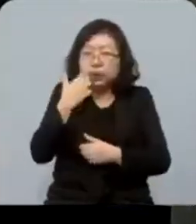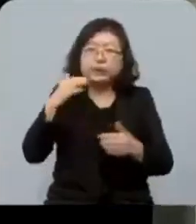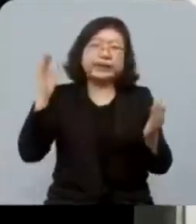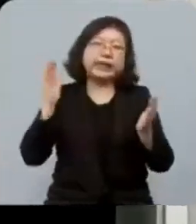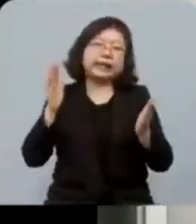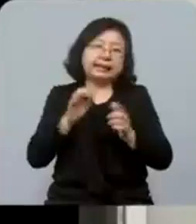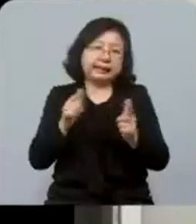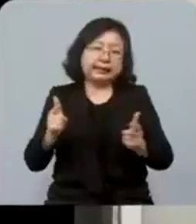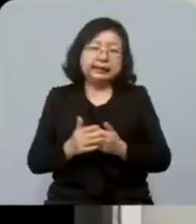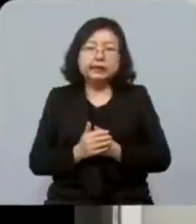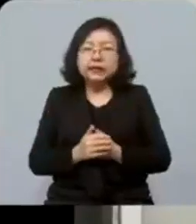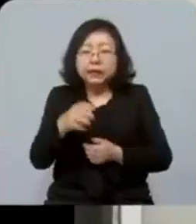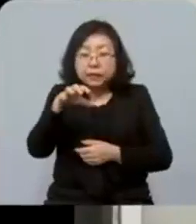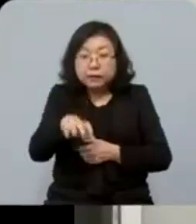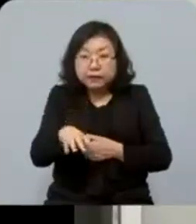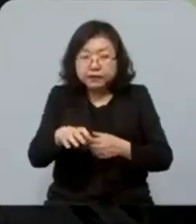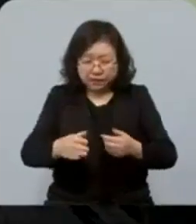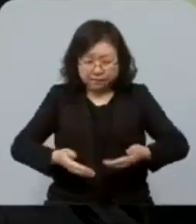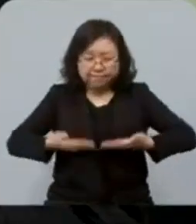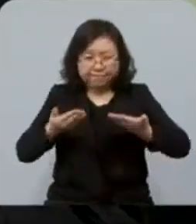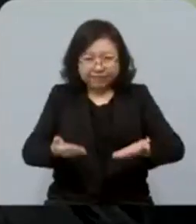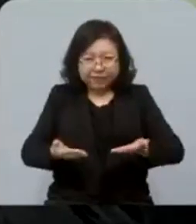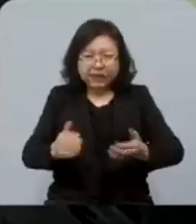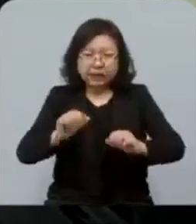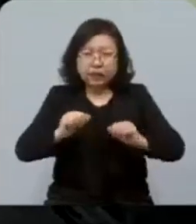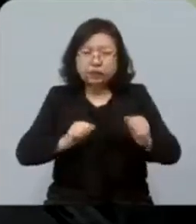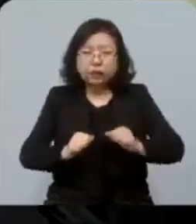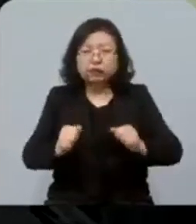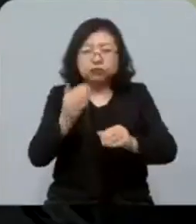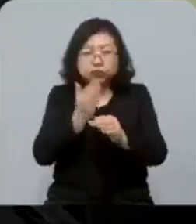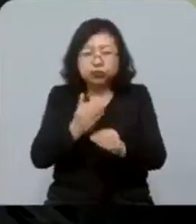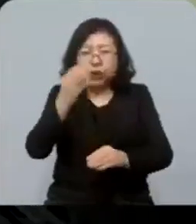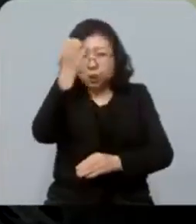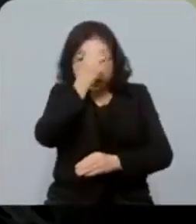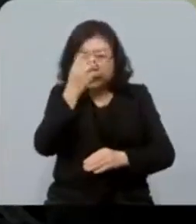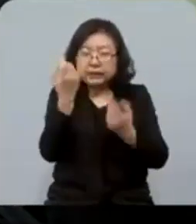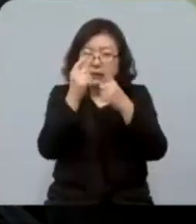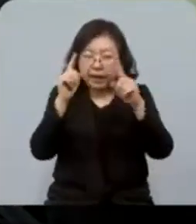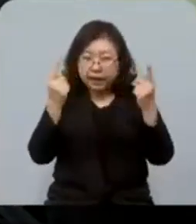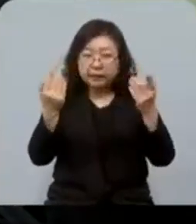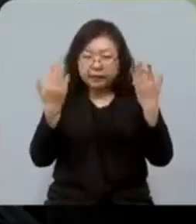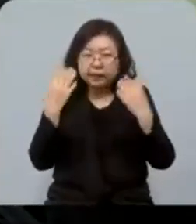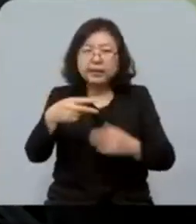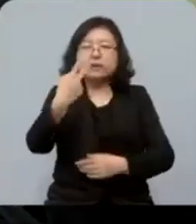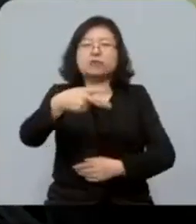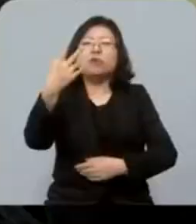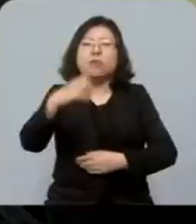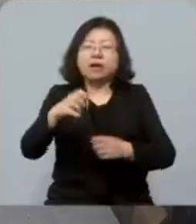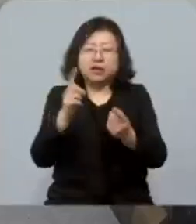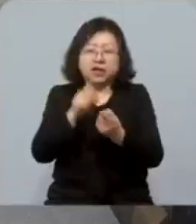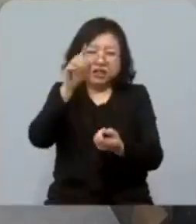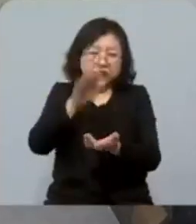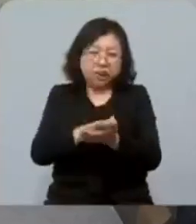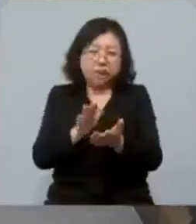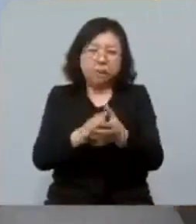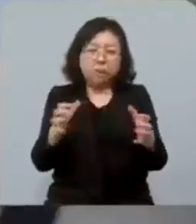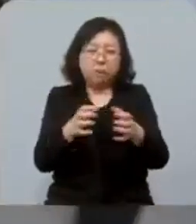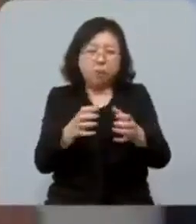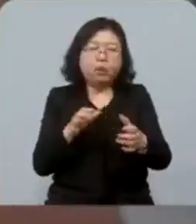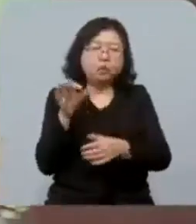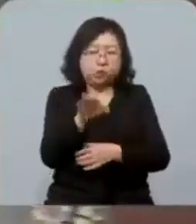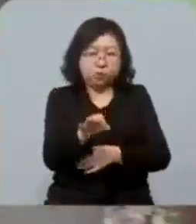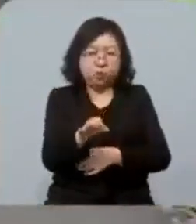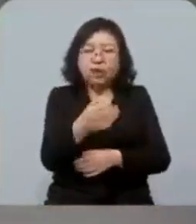얻습니다 이곳에서 자원봉사를 하던 고등학생과 대학생들이 2천여 만원을 손수 마련했고 안타까운